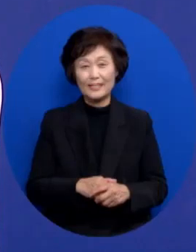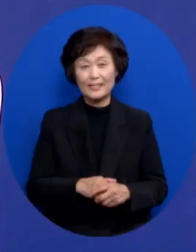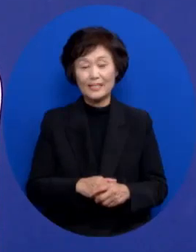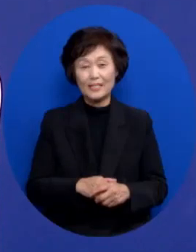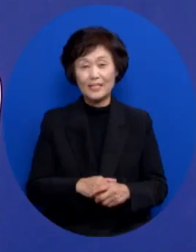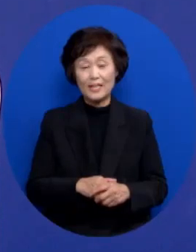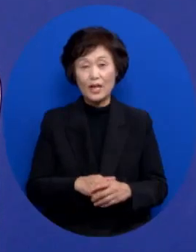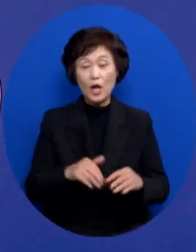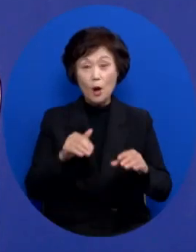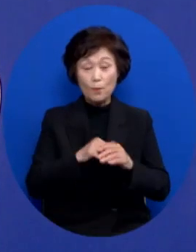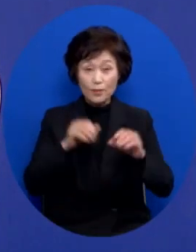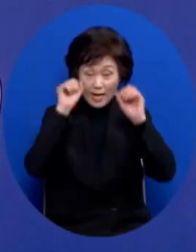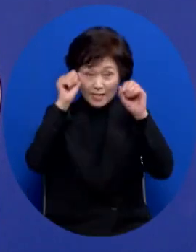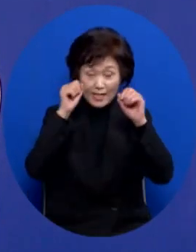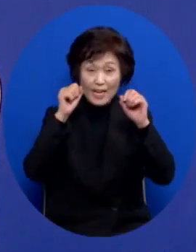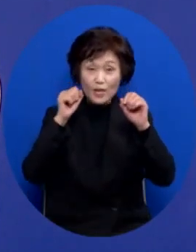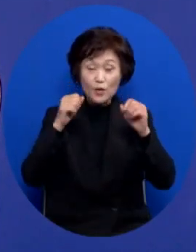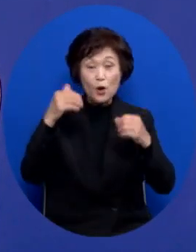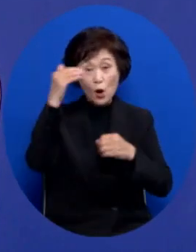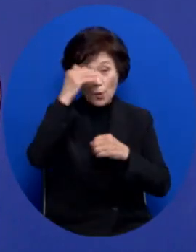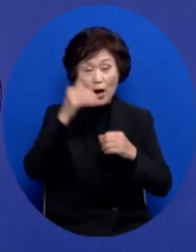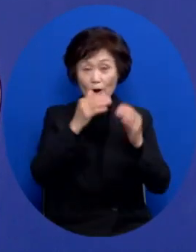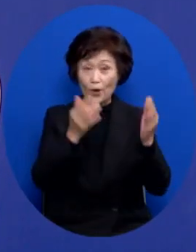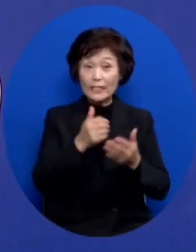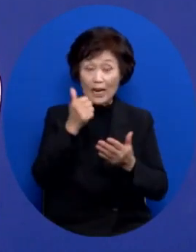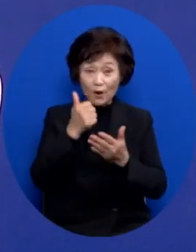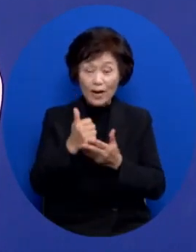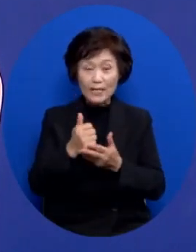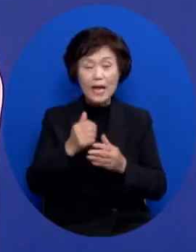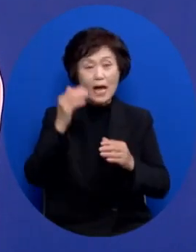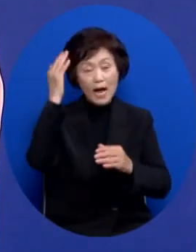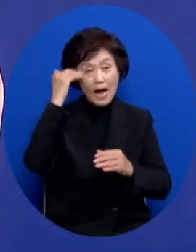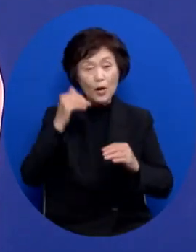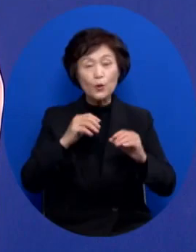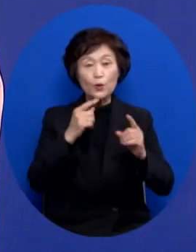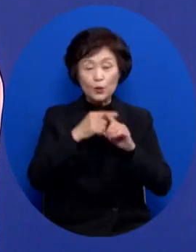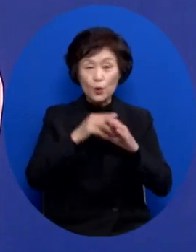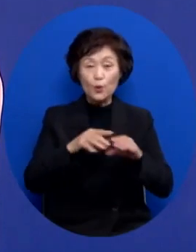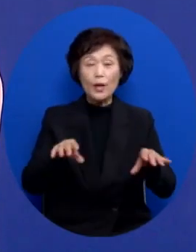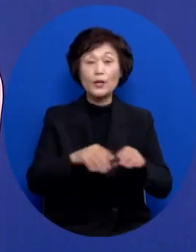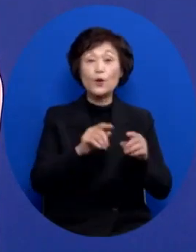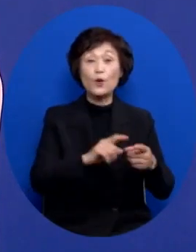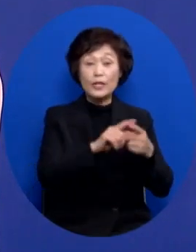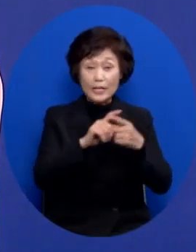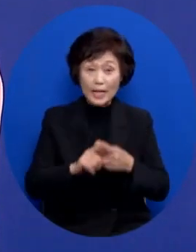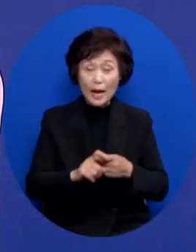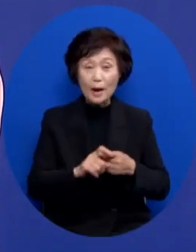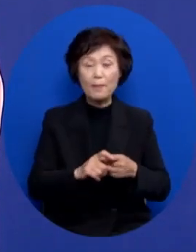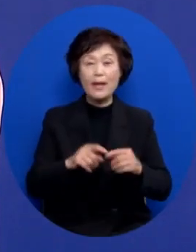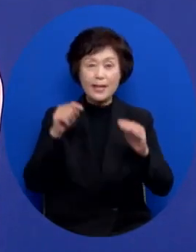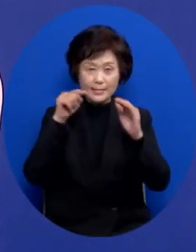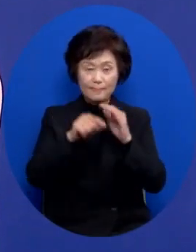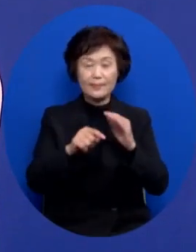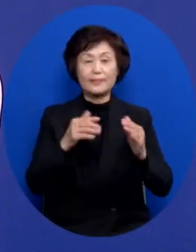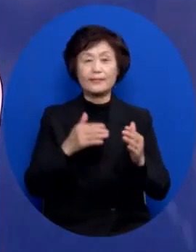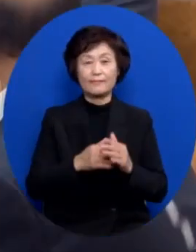유인촌 문화체육 관광부 장관이 27일 한국교회 총 연합과 한국기독교 교배 협의회를